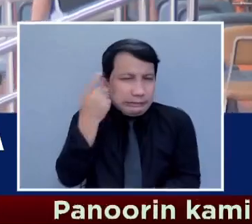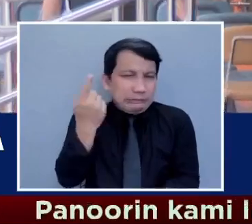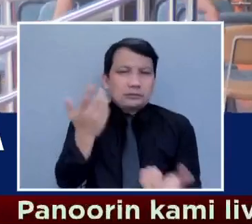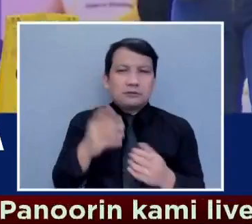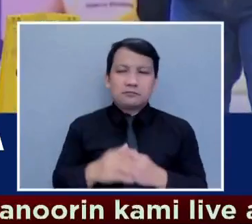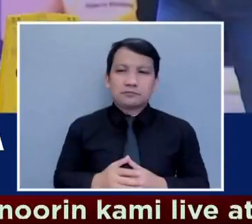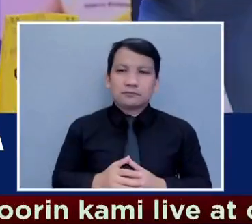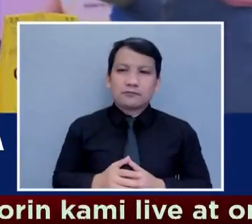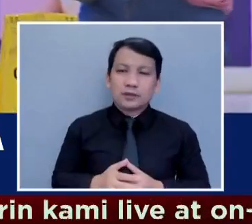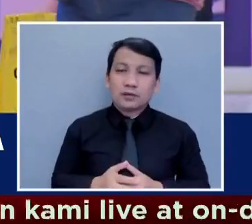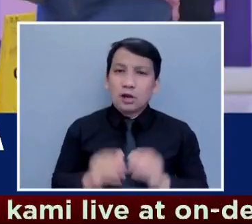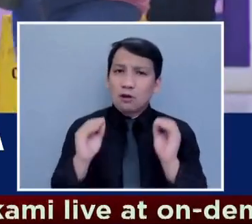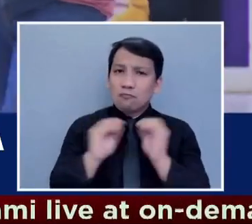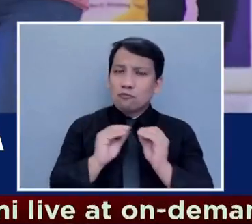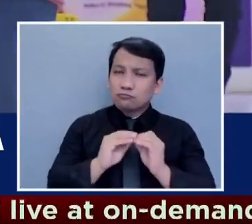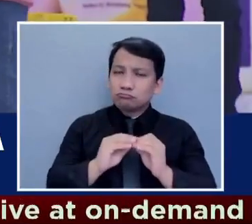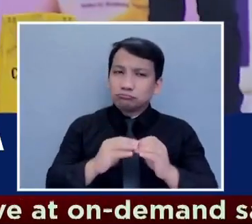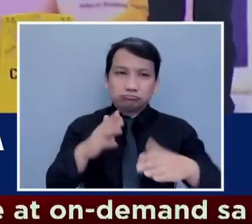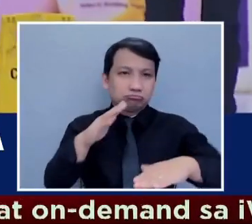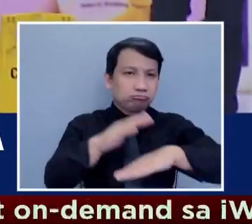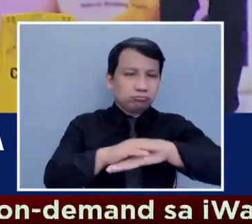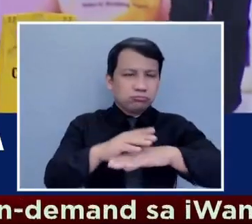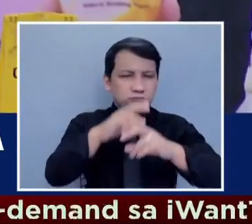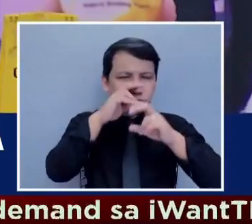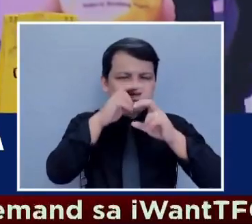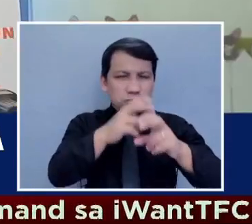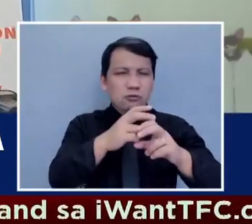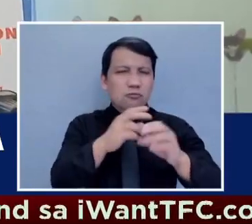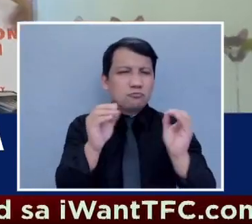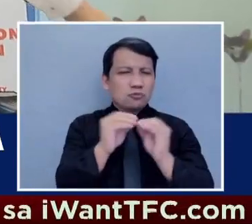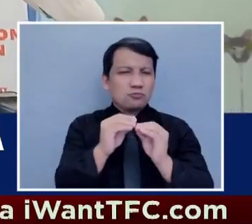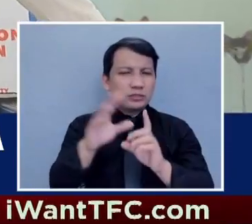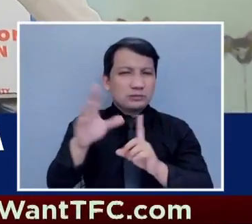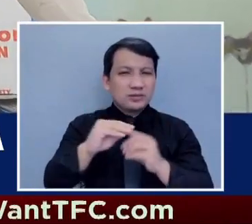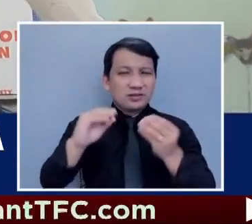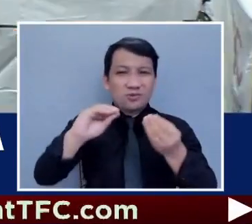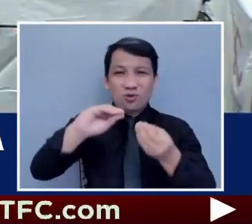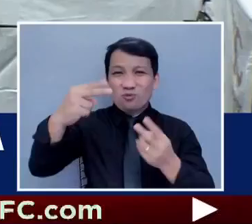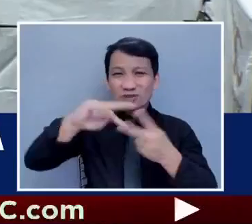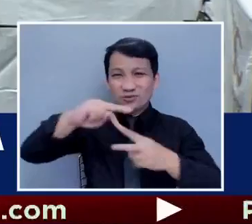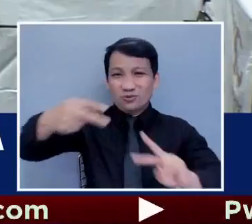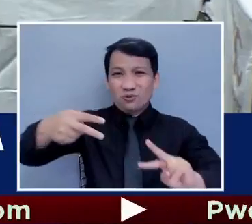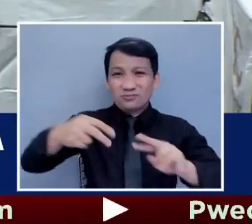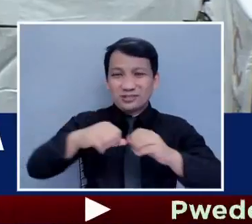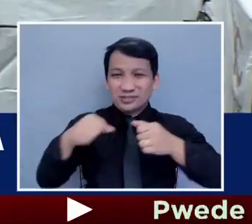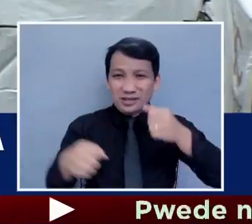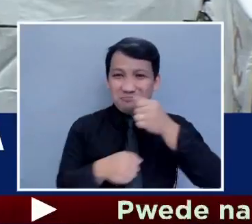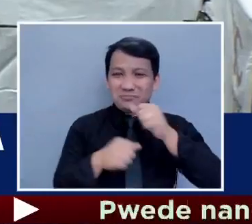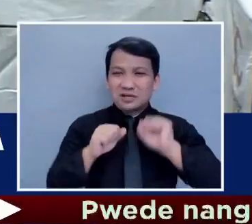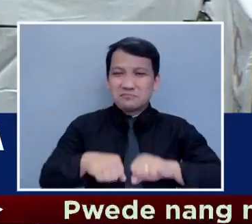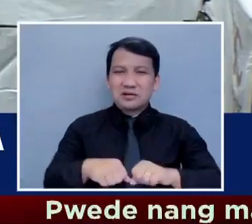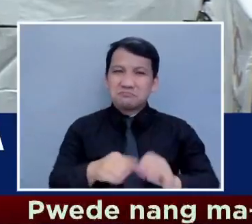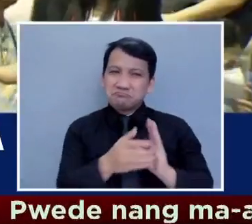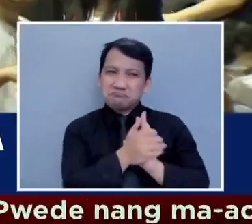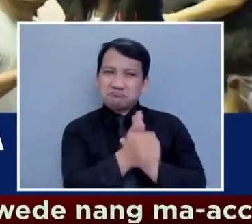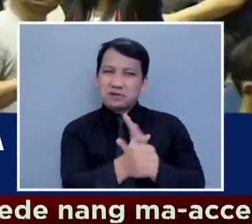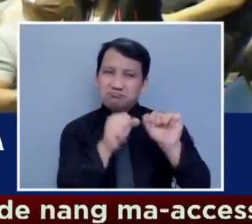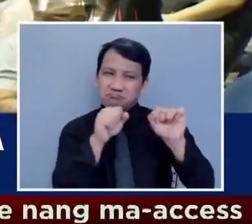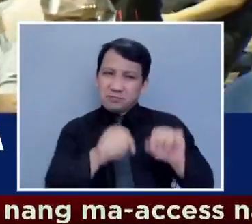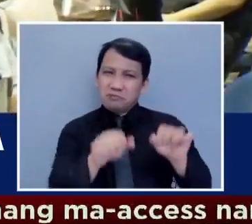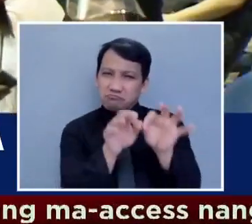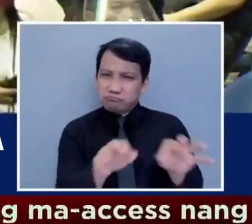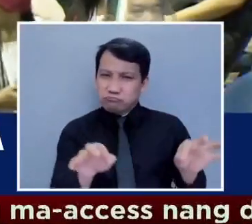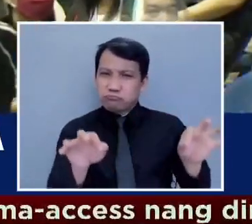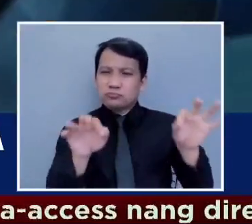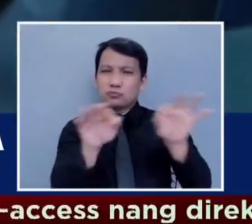Ngayong mas umiigting pa ang banta ng mas nakahahawang sublineage ng Omicron variant, Para sa mga eksperto, higit na kailangan